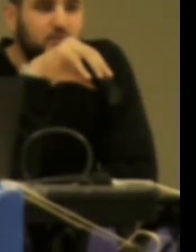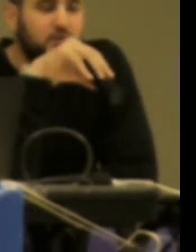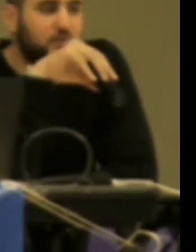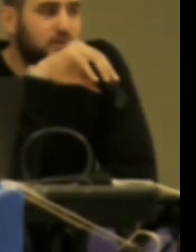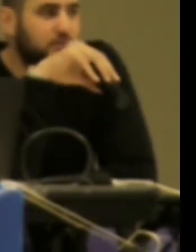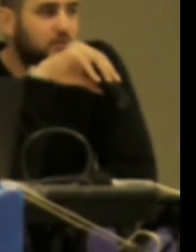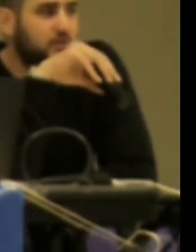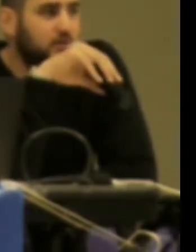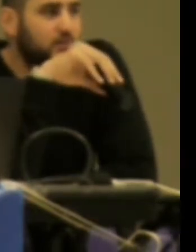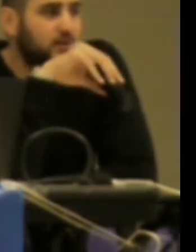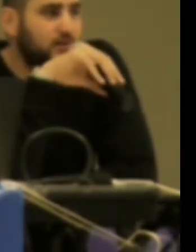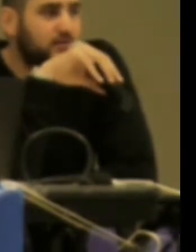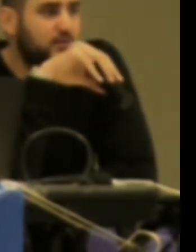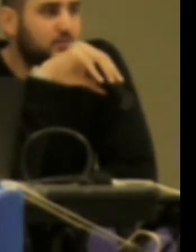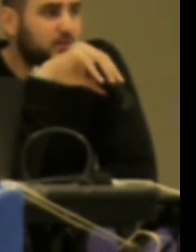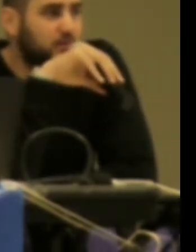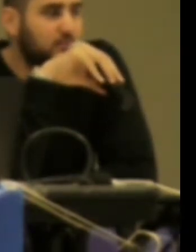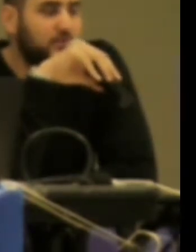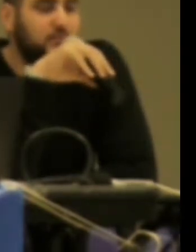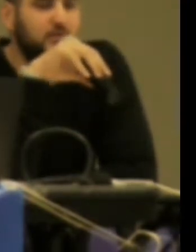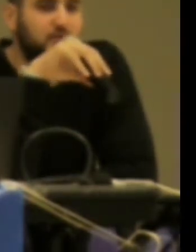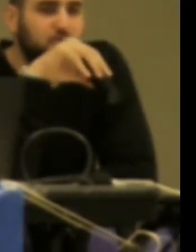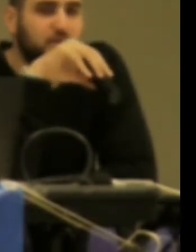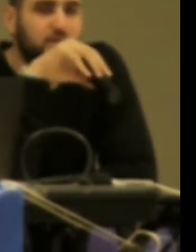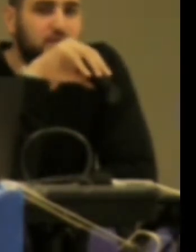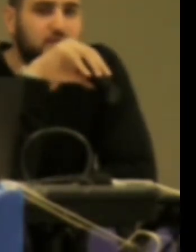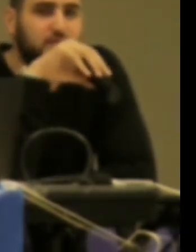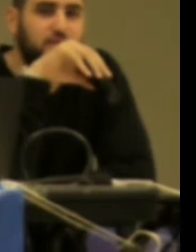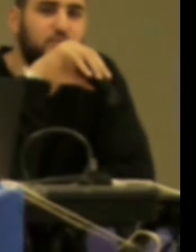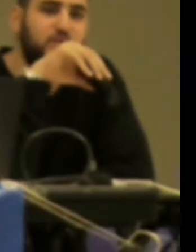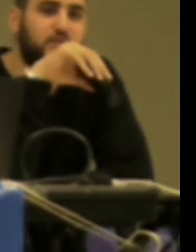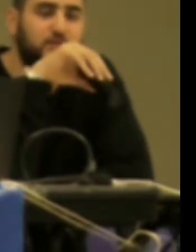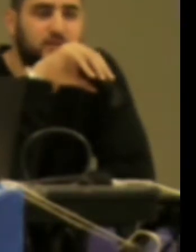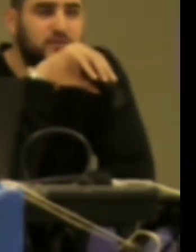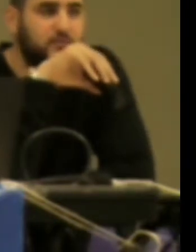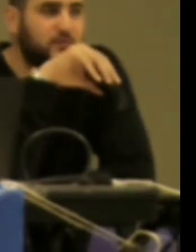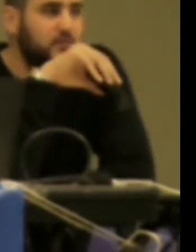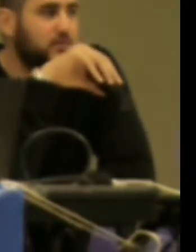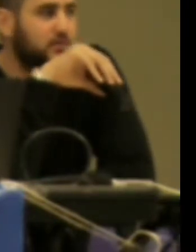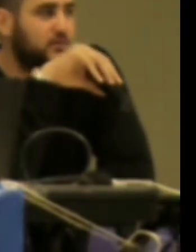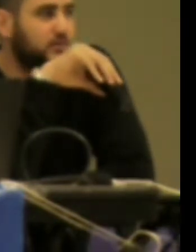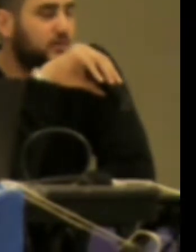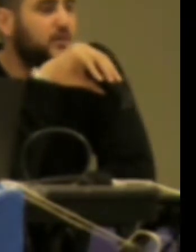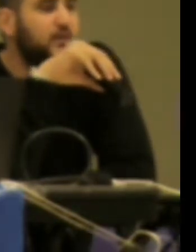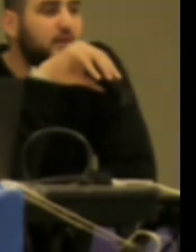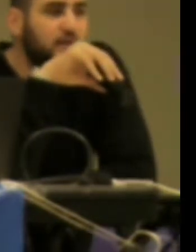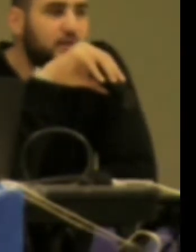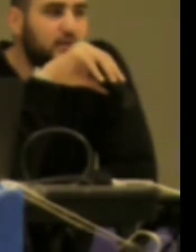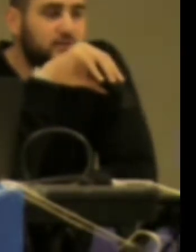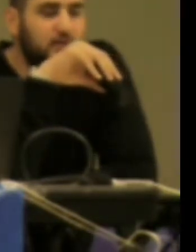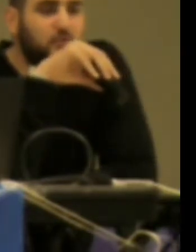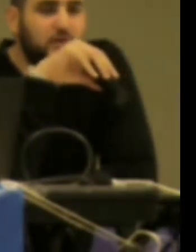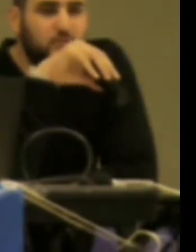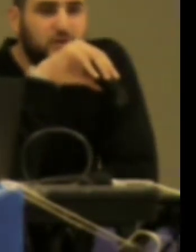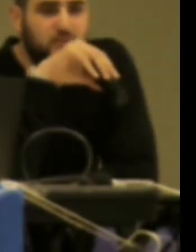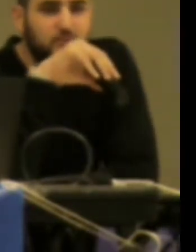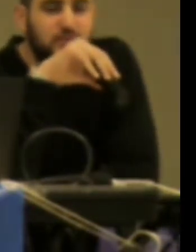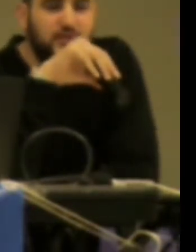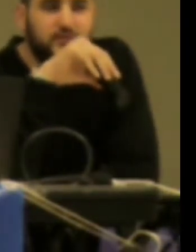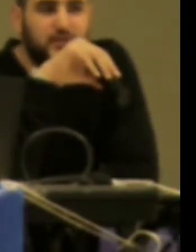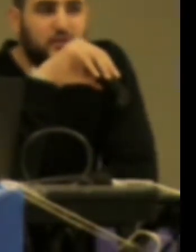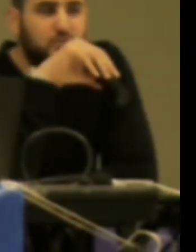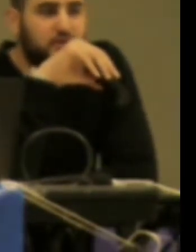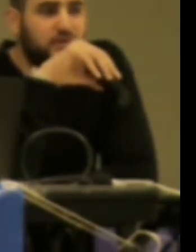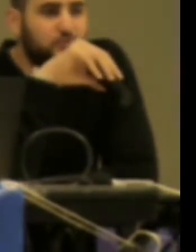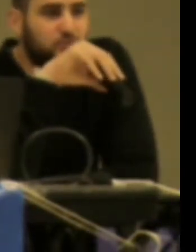وصحبه الطيبين الطاهرين وعلى التابعين ومن تبعهم بإحسان إلى يوم الدين وسلم تسليما كثيرا. السلام عليكم ورحمة